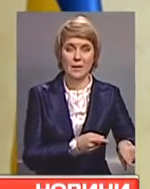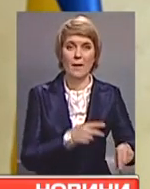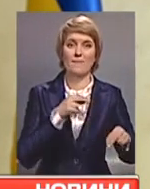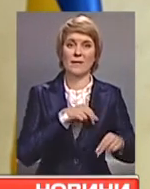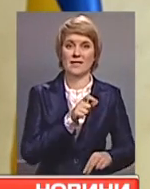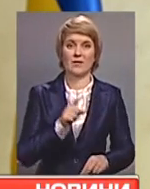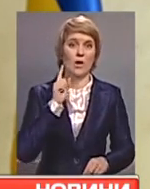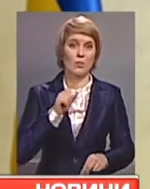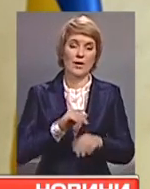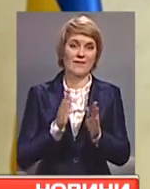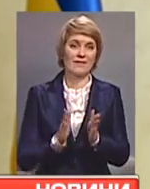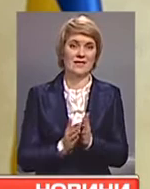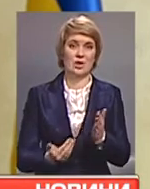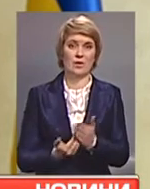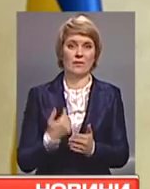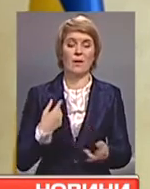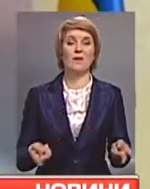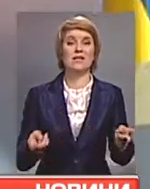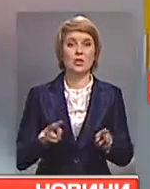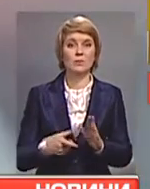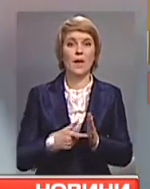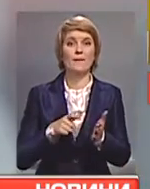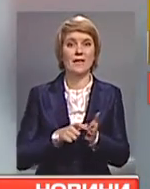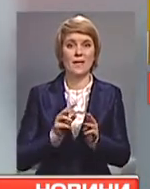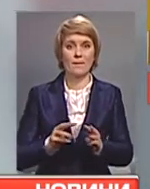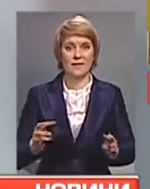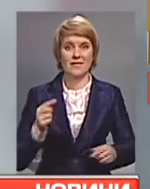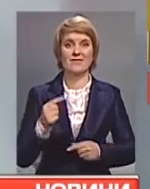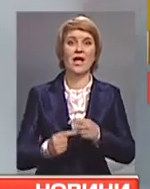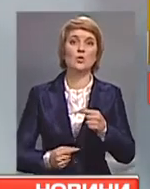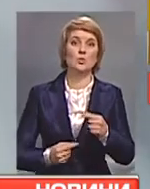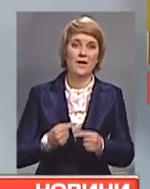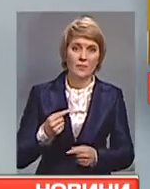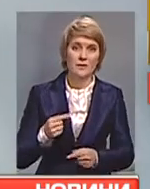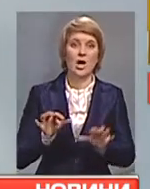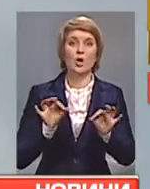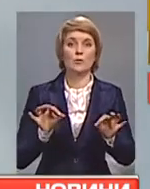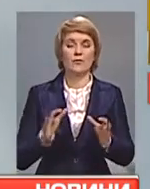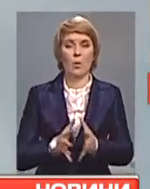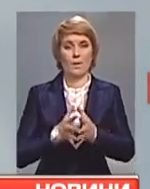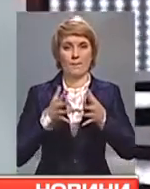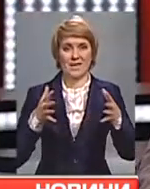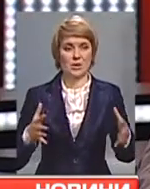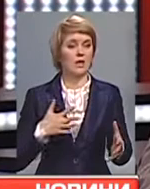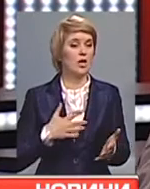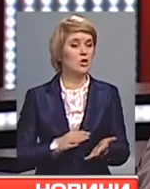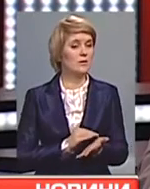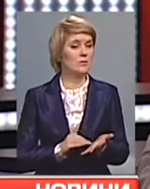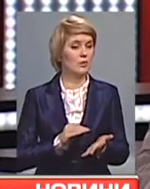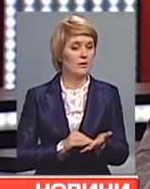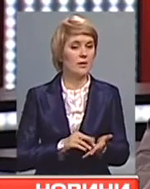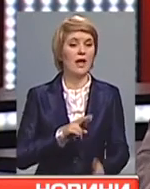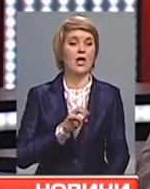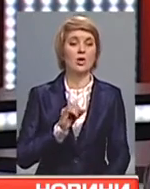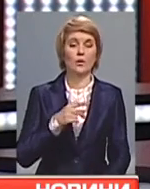Ми залишаємось у Кабінеті міністрів. У наступних випусках розповімо більше. Ірина Виноградова з Кабінету міністрів. Арсеній Яценюк повідомив, що